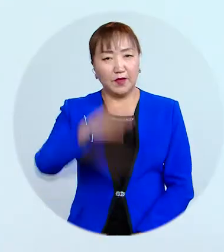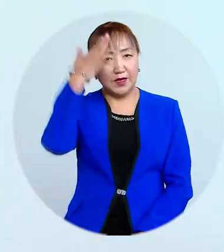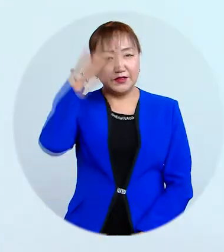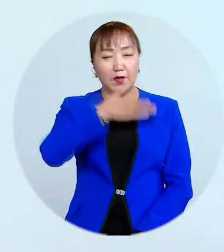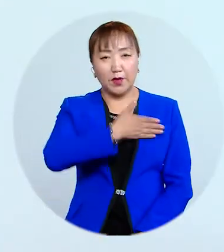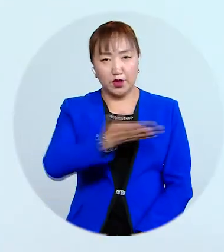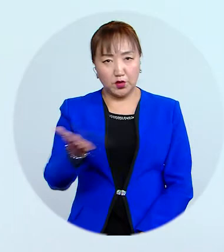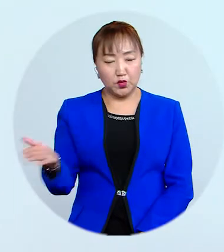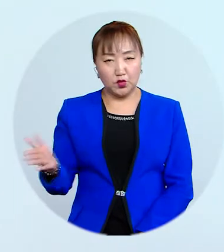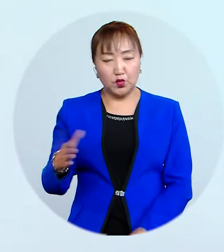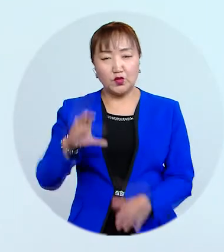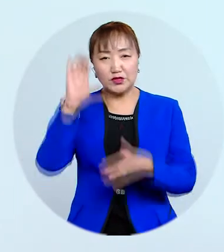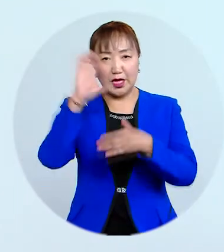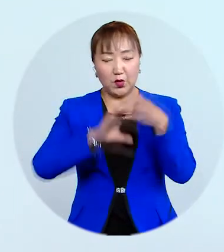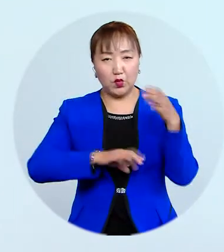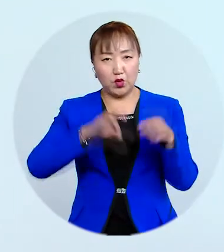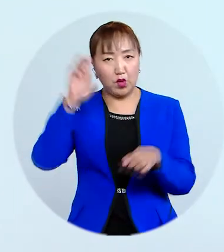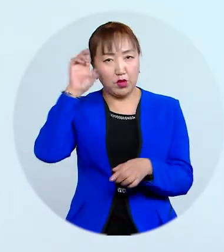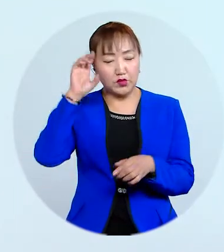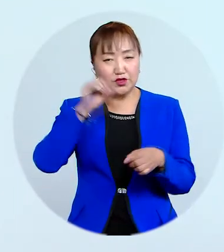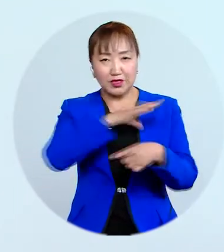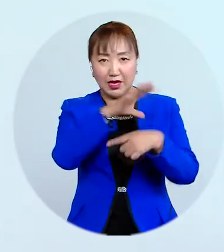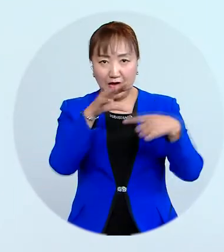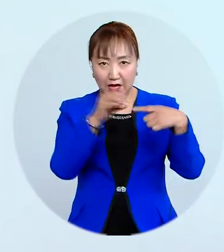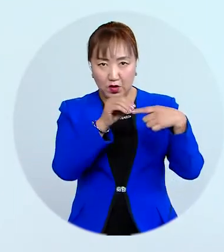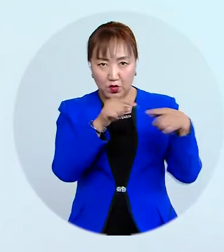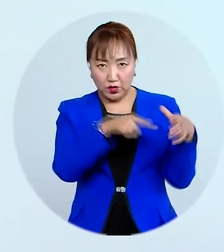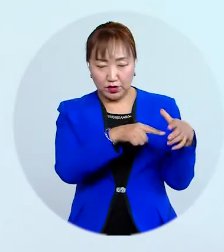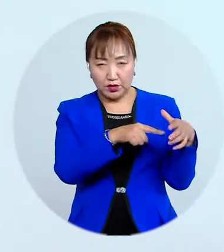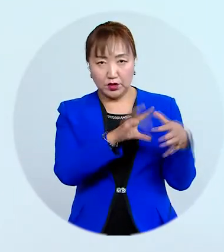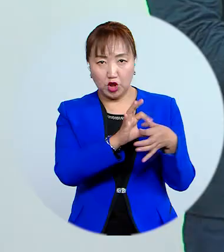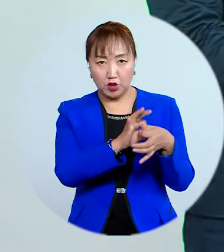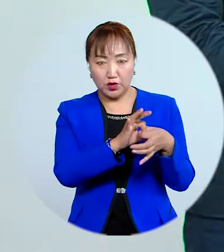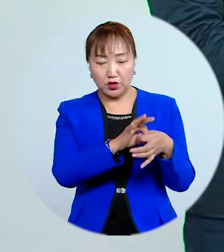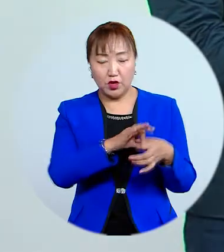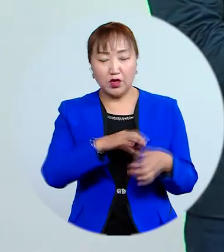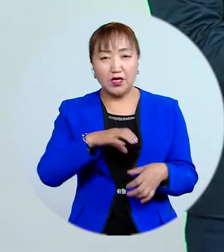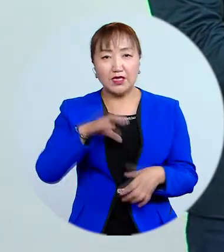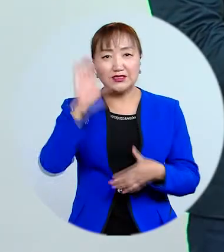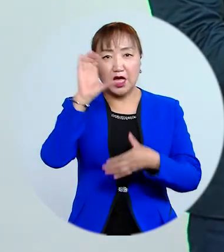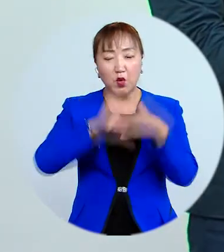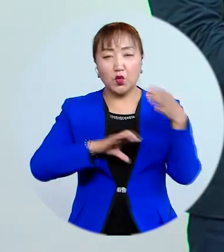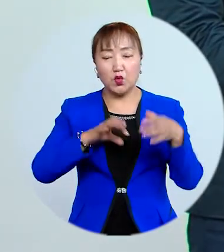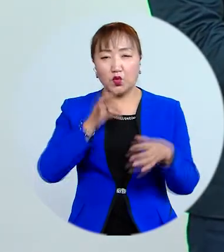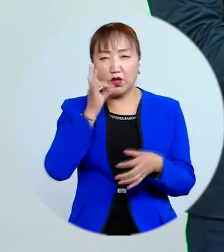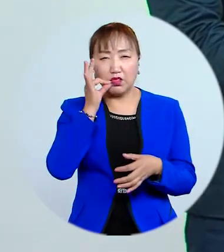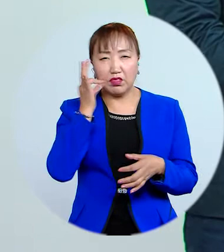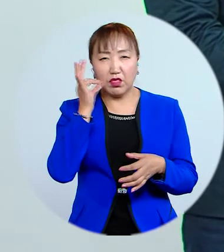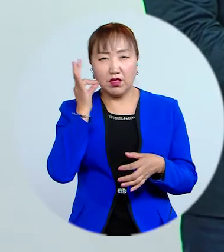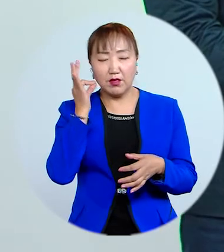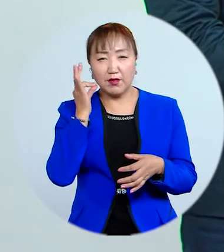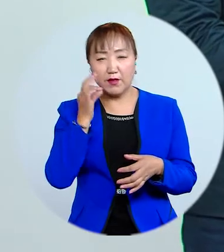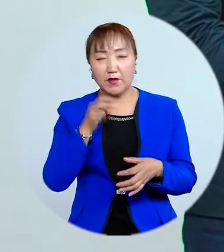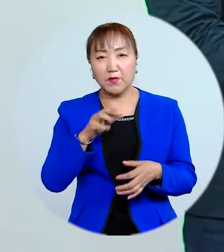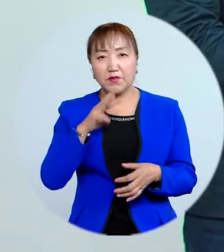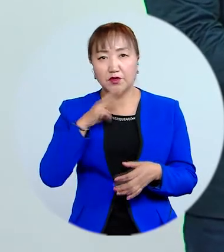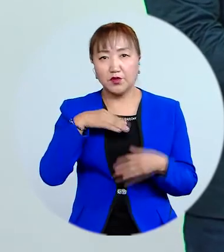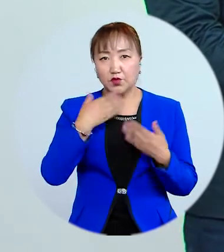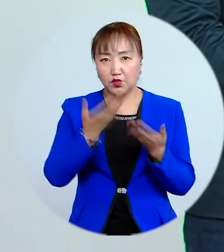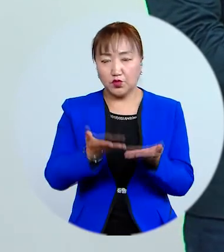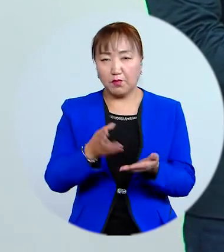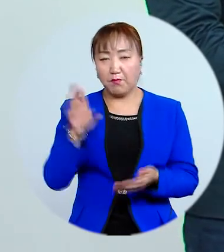Сайн байцгаана уу? Санхүүгийн боловсролын агуулгын хүрээнд Санхүүгийн луйвар теле хичээлийг Монгол банкны олон нийтийн боловсрол мэдээллийн төвийн эдийн